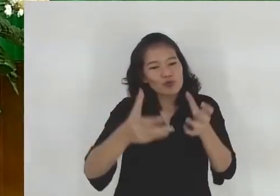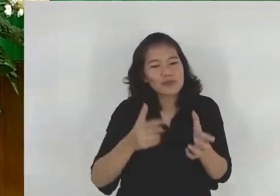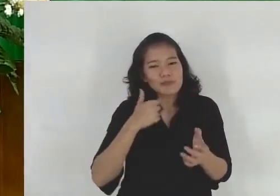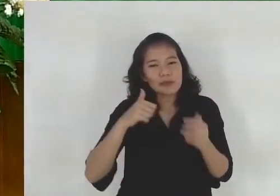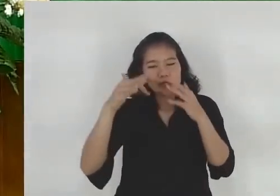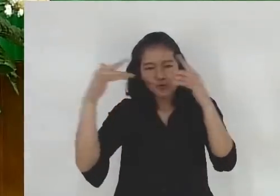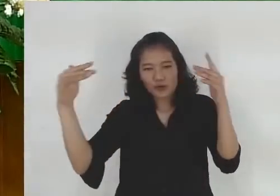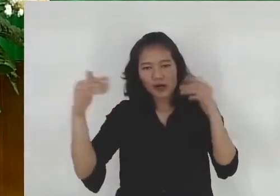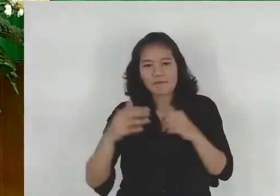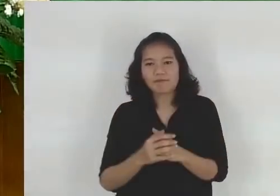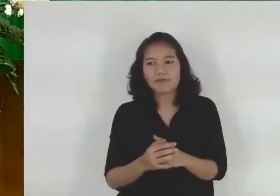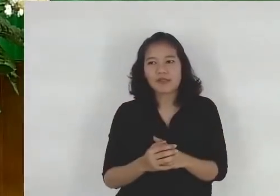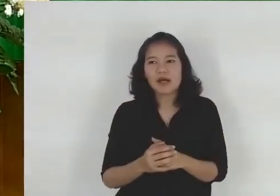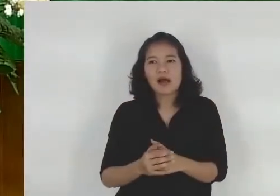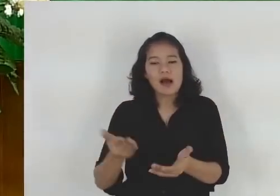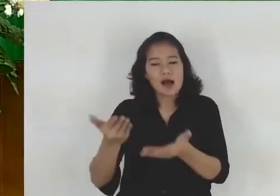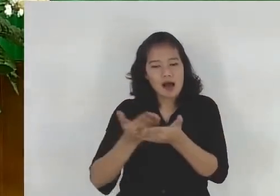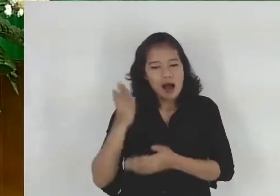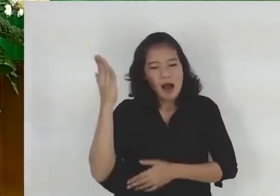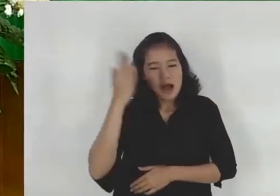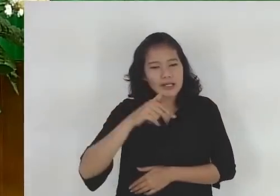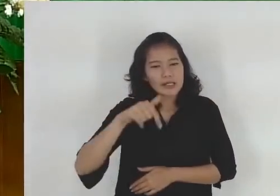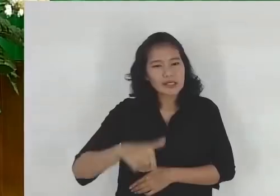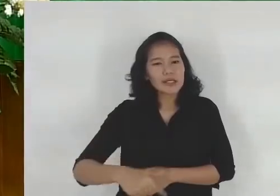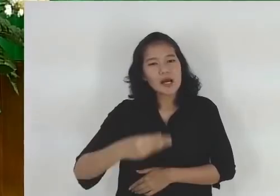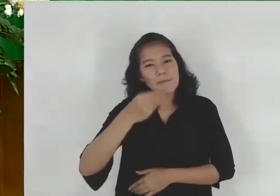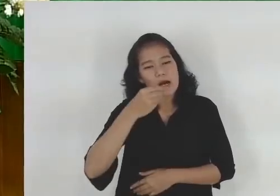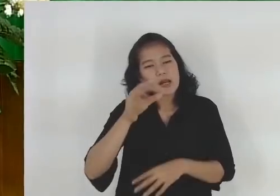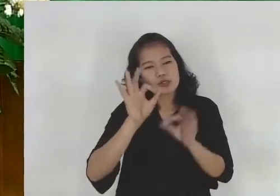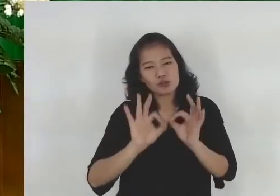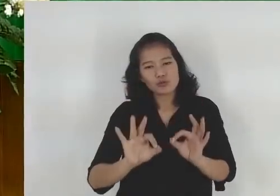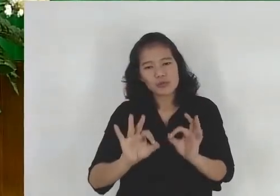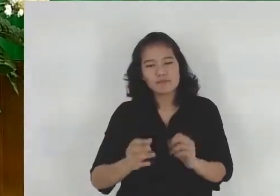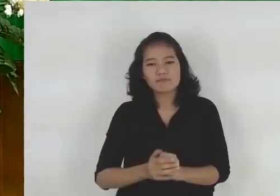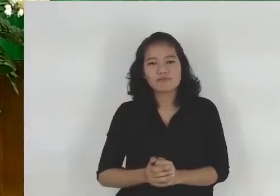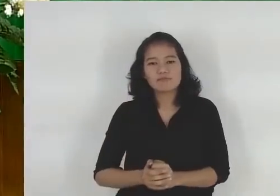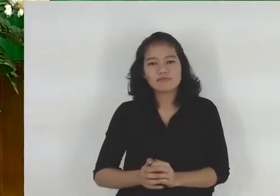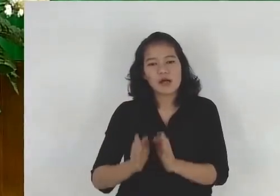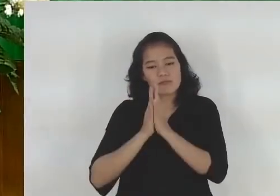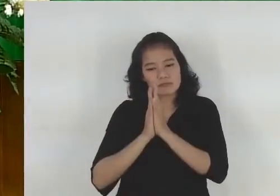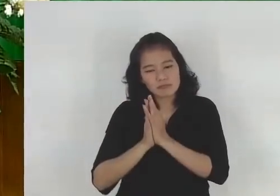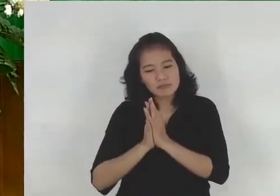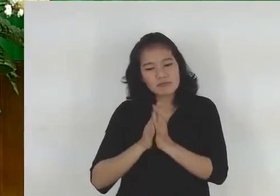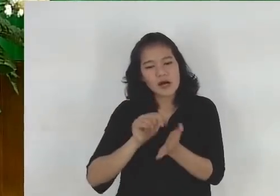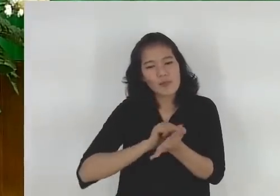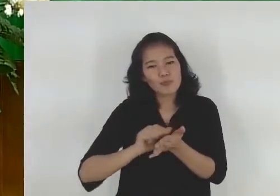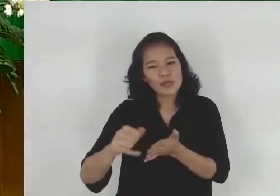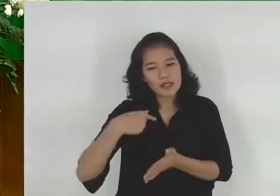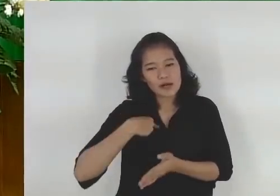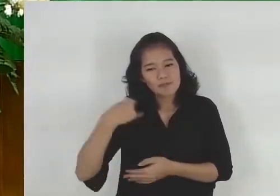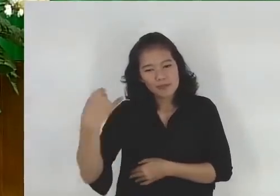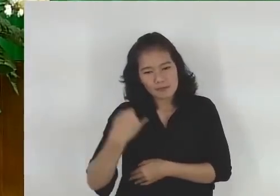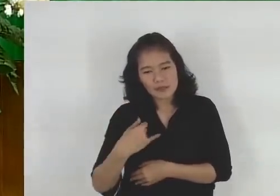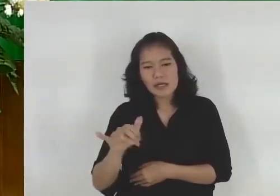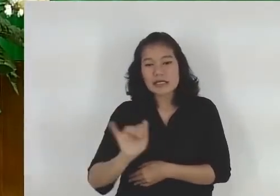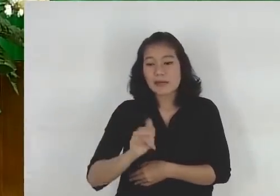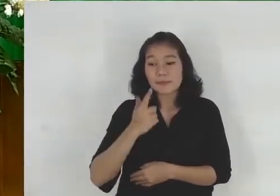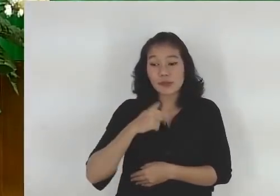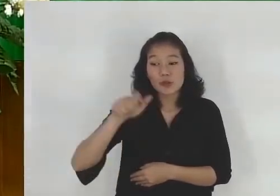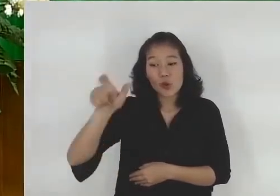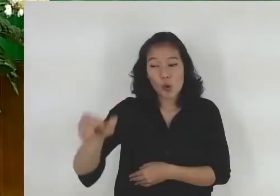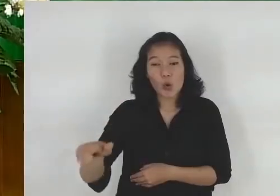survei berikanlah kami pada hari ini makanan kami yang secukupnya dan ampunilah kami akan kesalahan kami